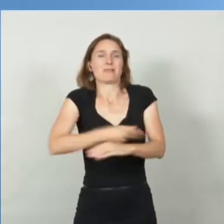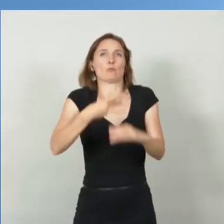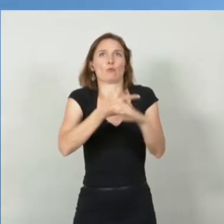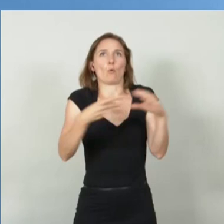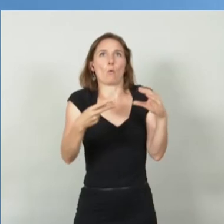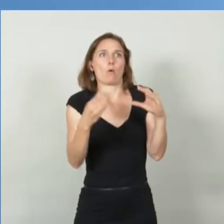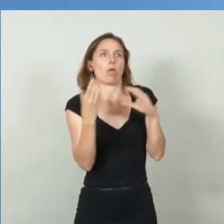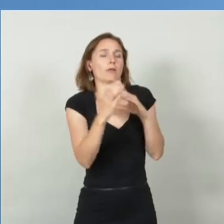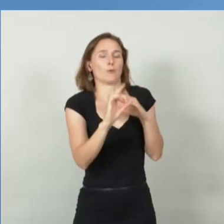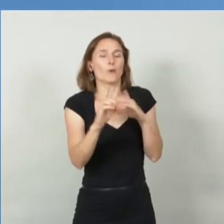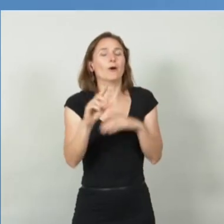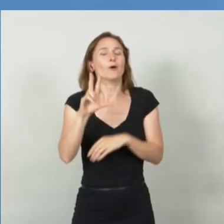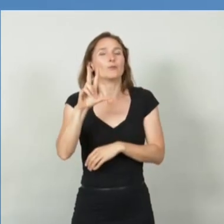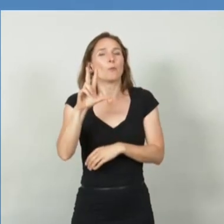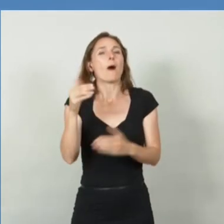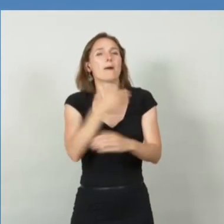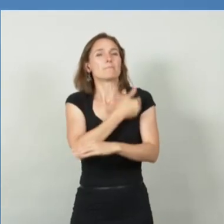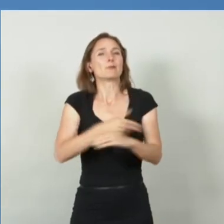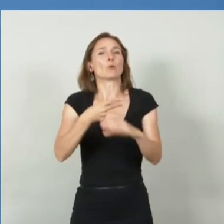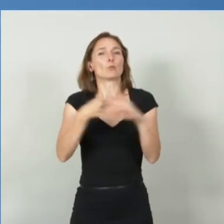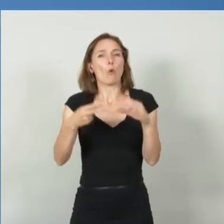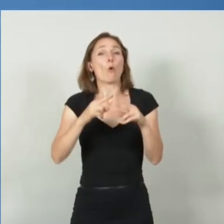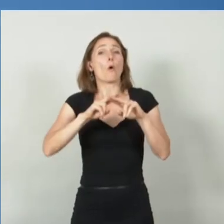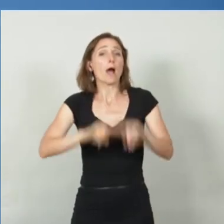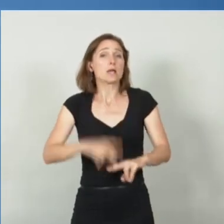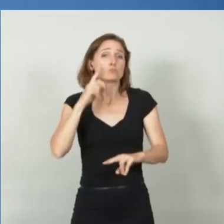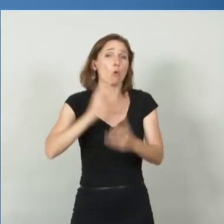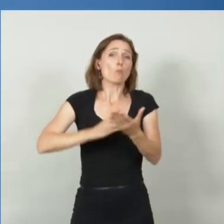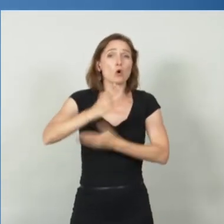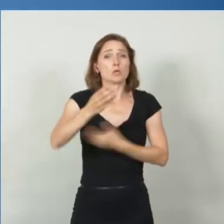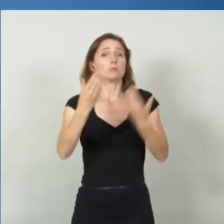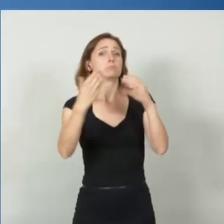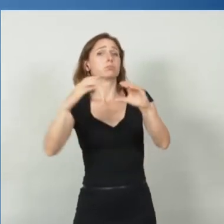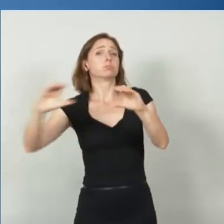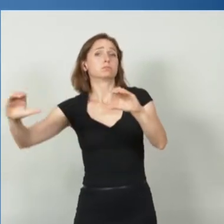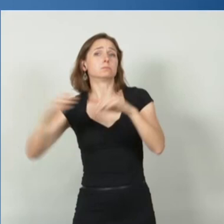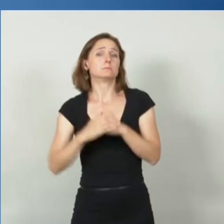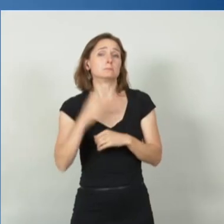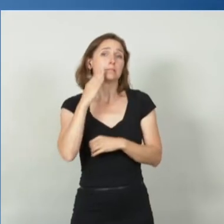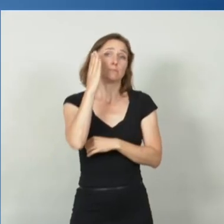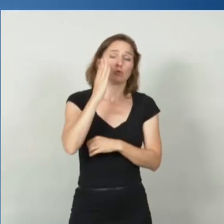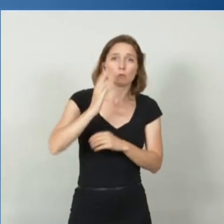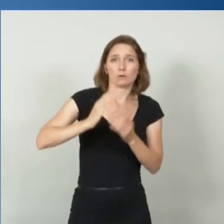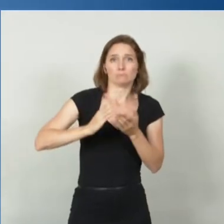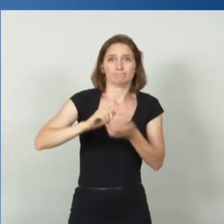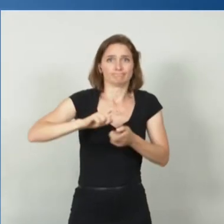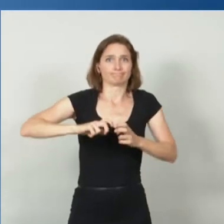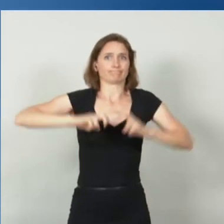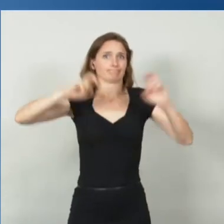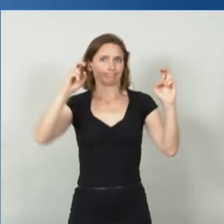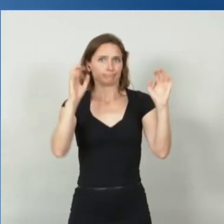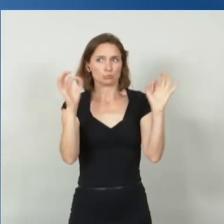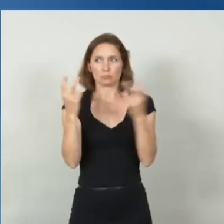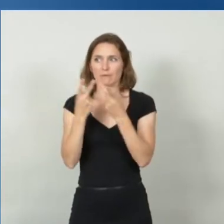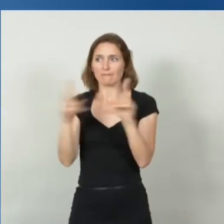un petit peu mes chers collègues 3 millions 3 millions d'euros sur des projets donc s'il a besoin de plus la ville de Grenoble et ses agents